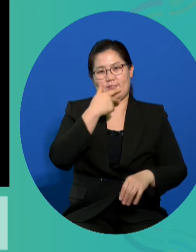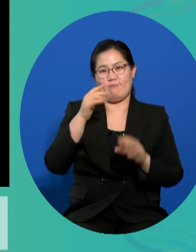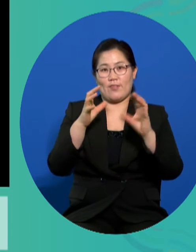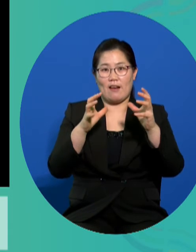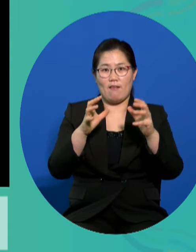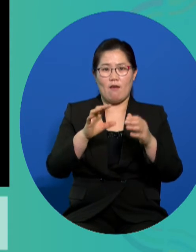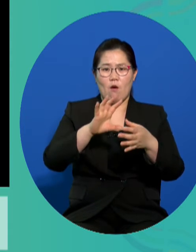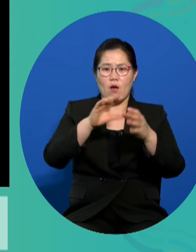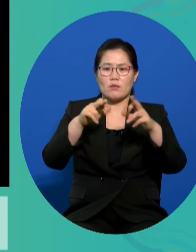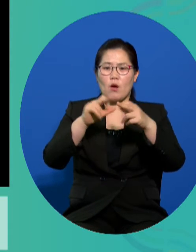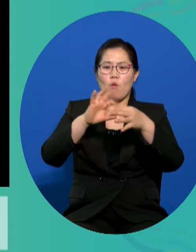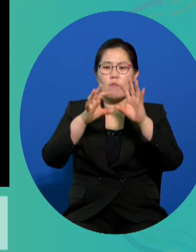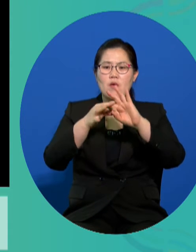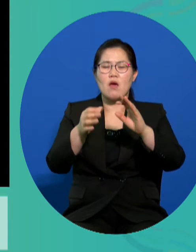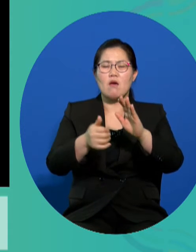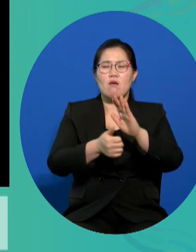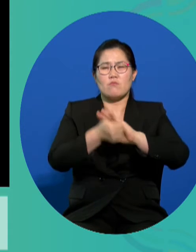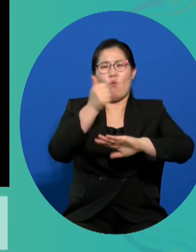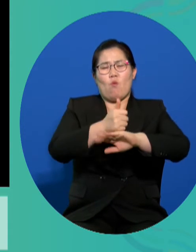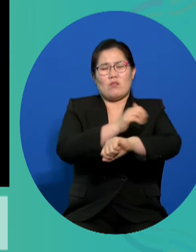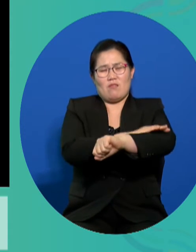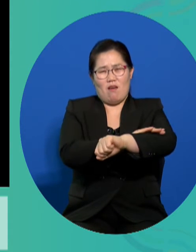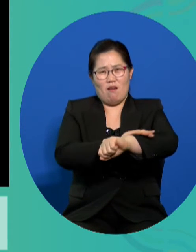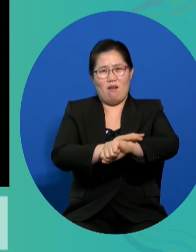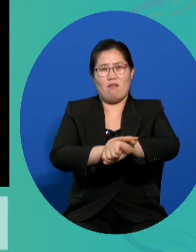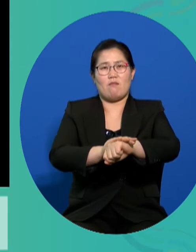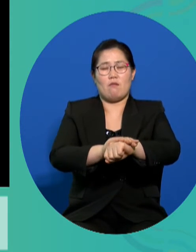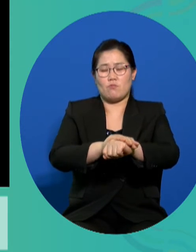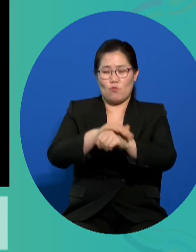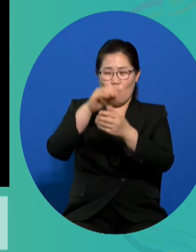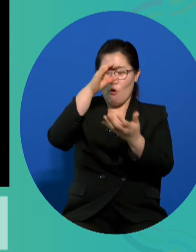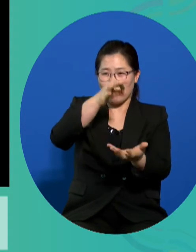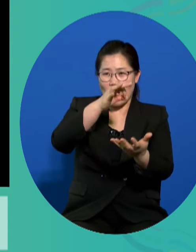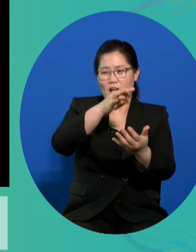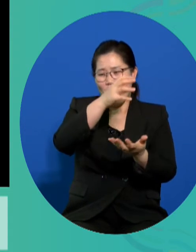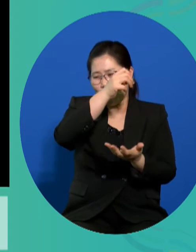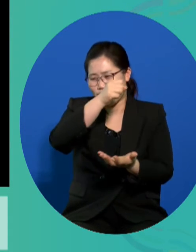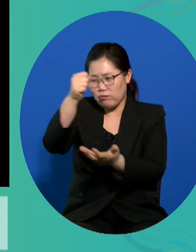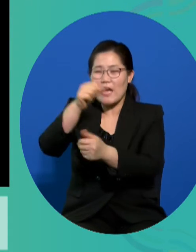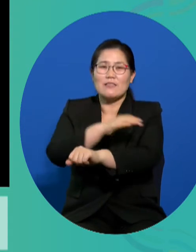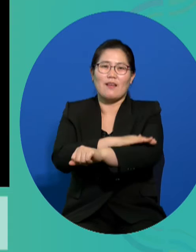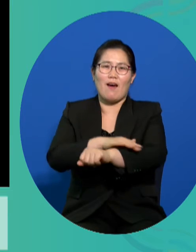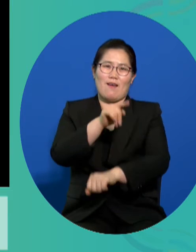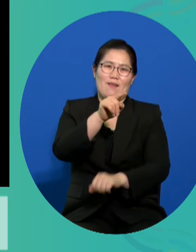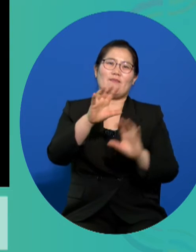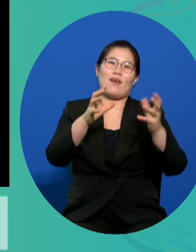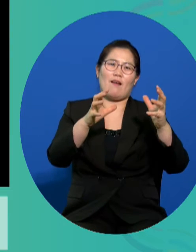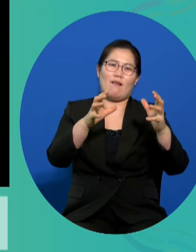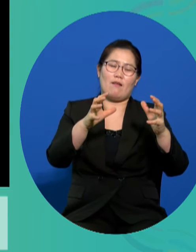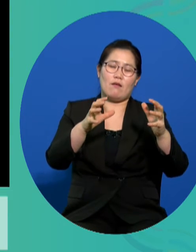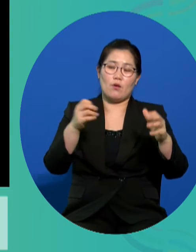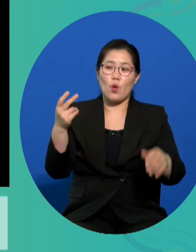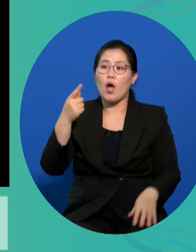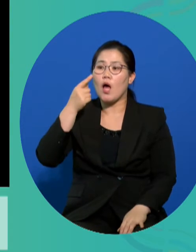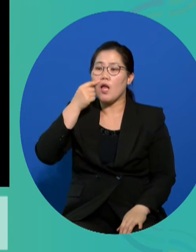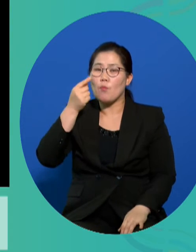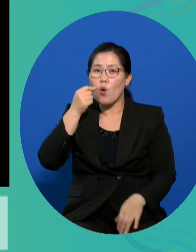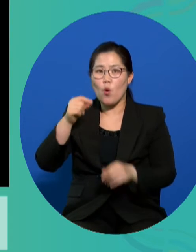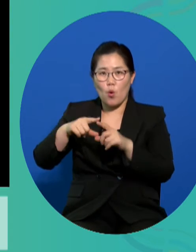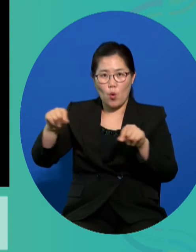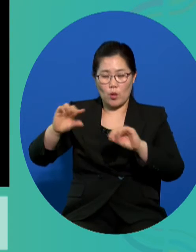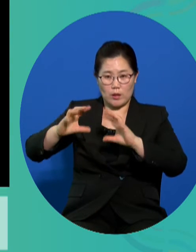사후 활용도 가지고 가는 그런 사례거든요. 아니면 최근에 이제 그 하계올림픽 개최한 일본도 유산에 대해서는